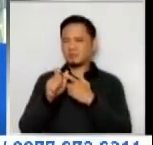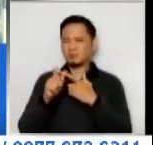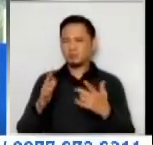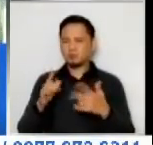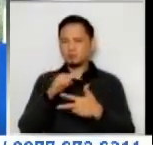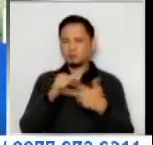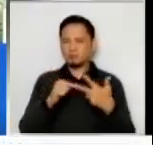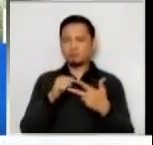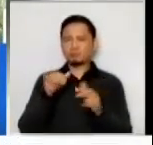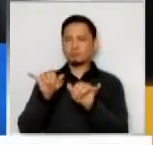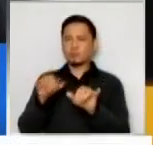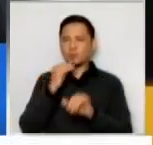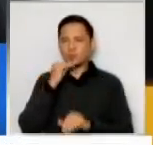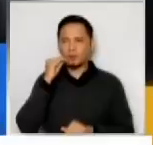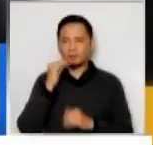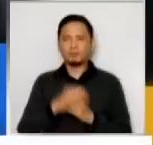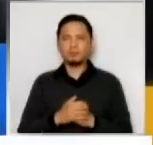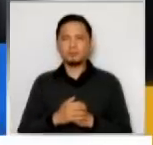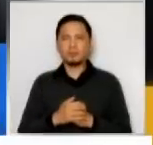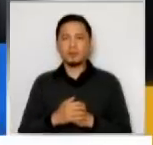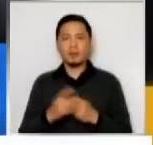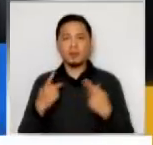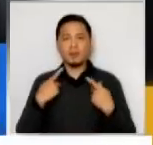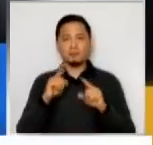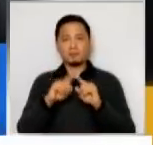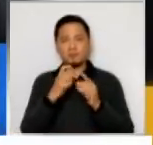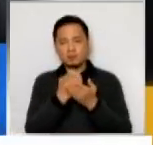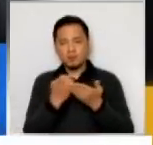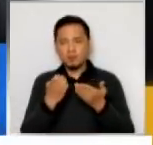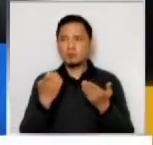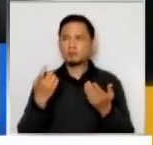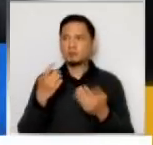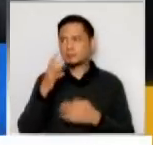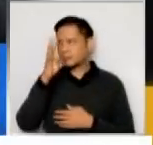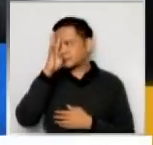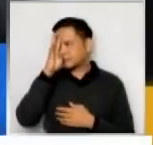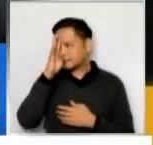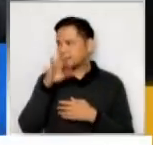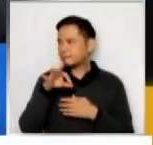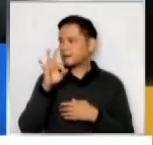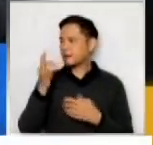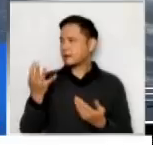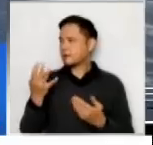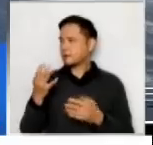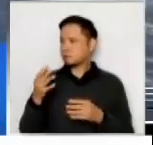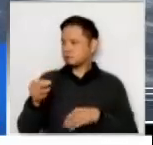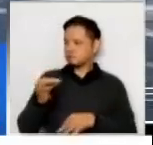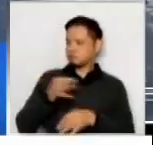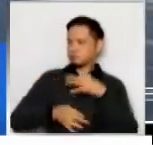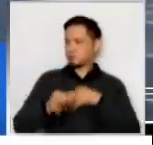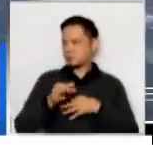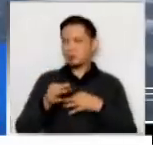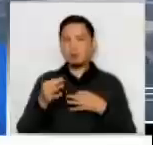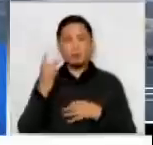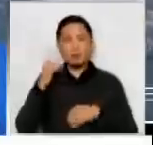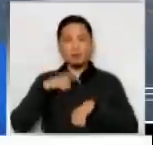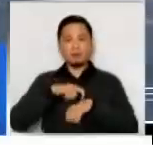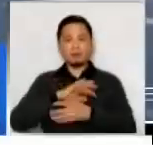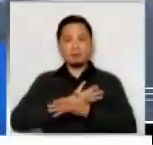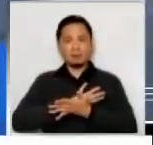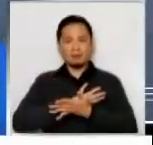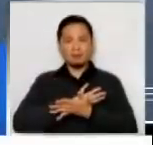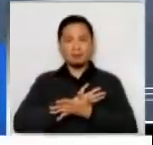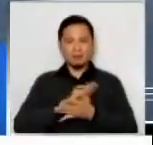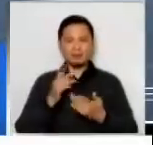Nagmo-modify din kami ng mga equipment. We have to improvise. Kailangan maging creative po kami ngayong pandemic. Like yan si Emil po, yung pole